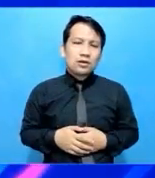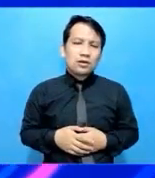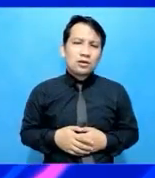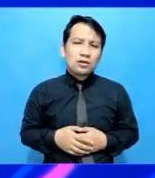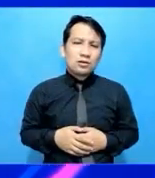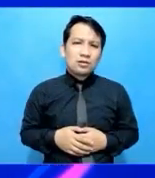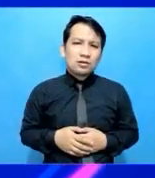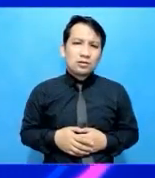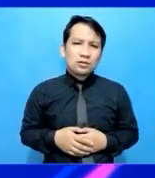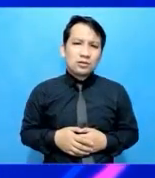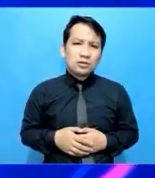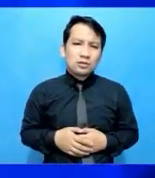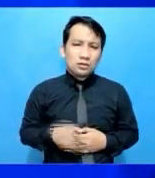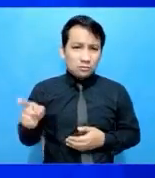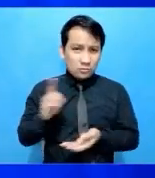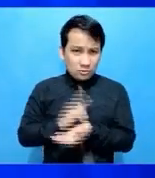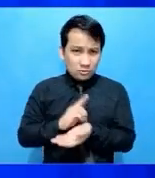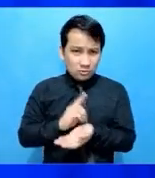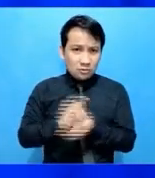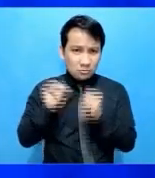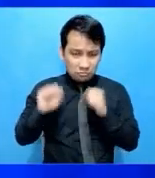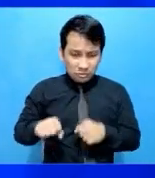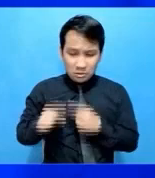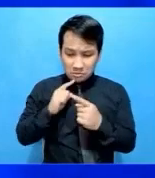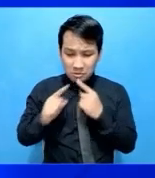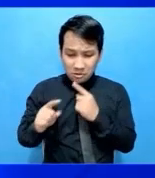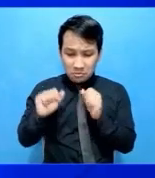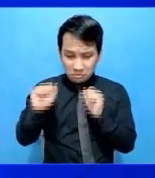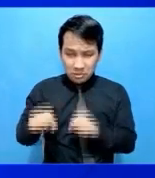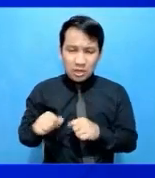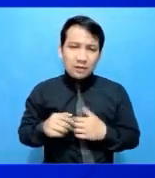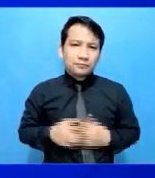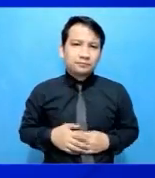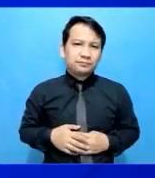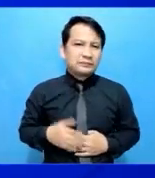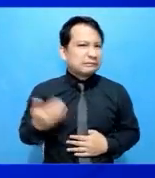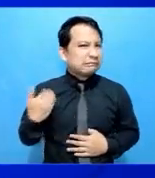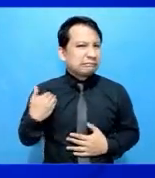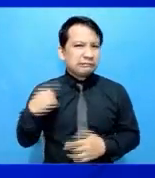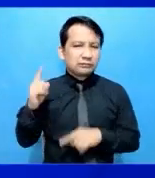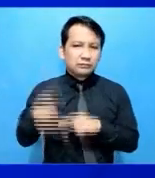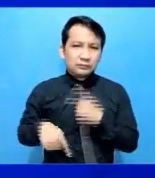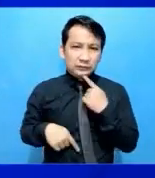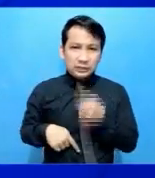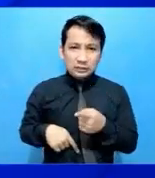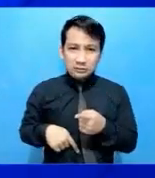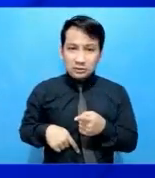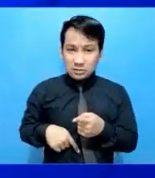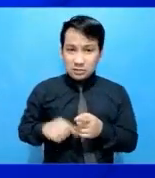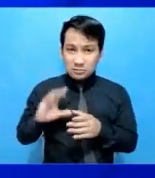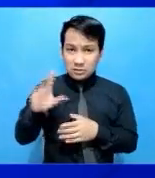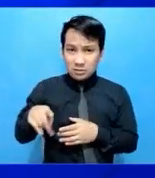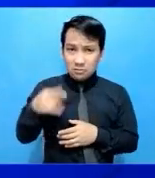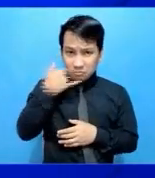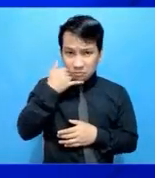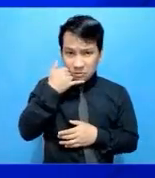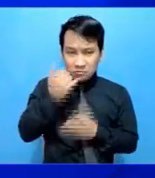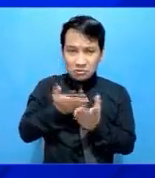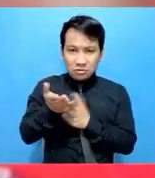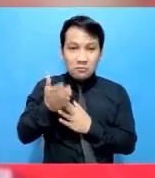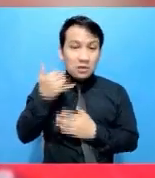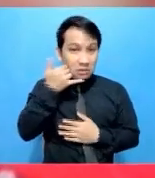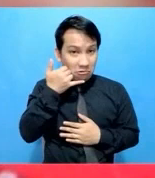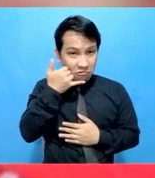kinausap ko naman yung doktora na kung pwede ko makausap, sabi hindi talaga pwede. Kung may cellphone, yun, through cellphone na lang daw